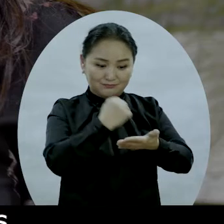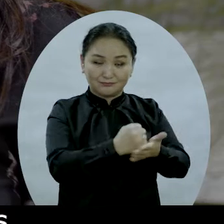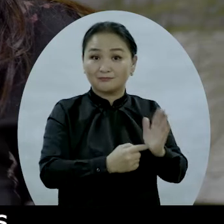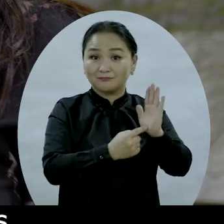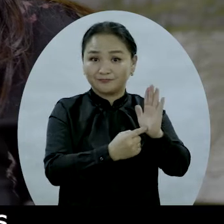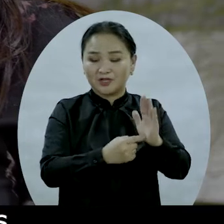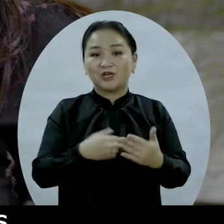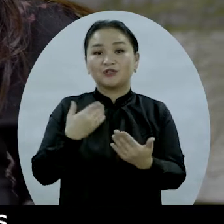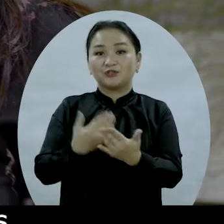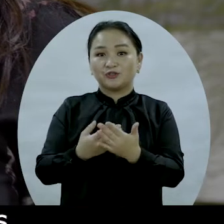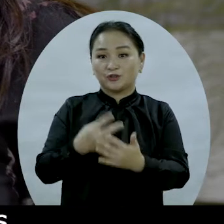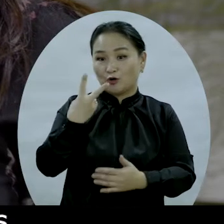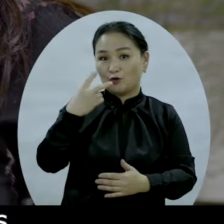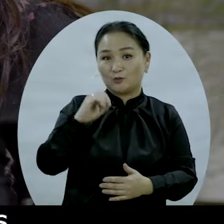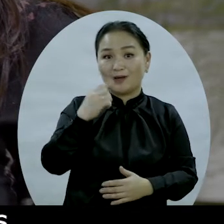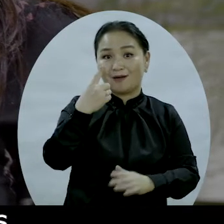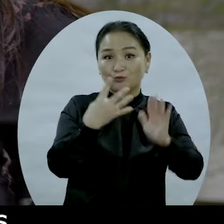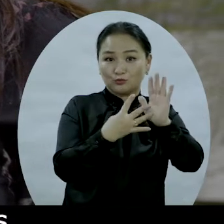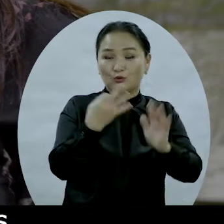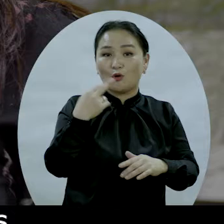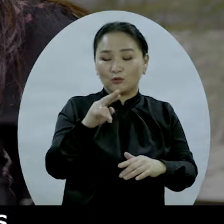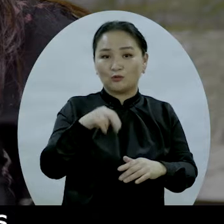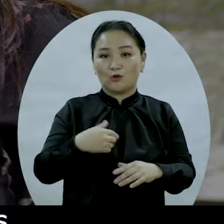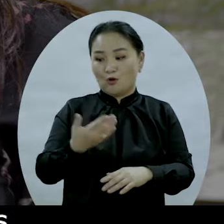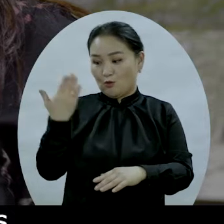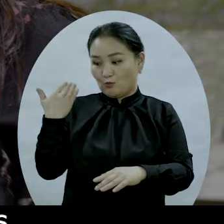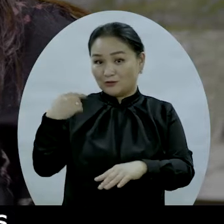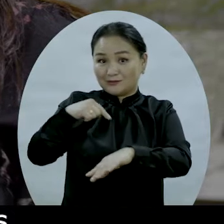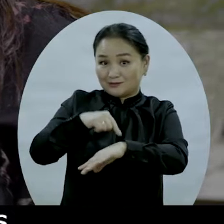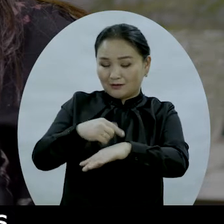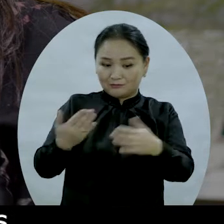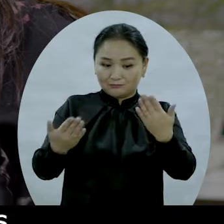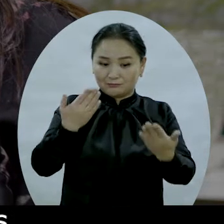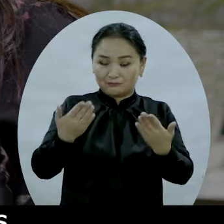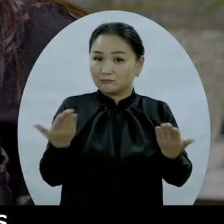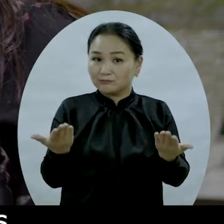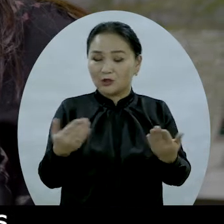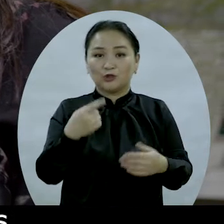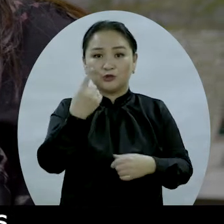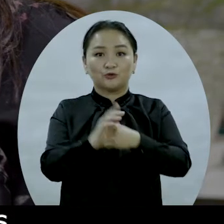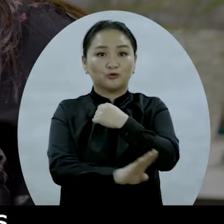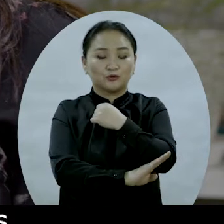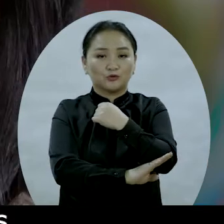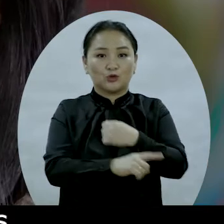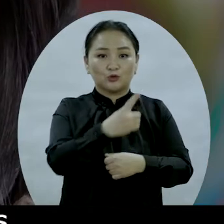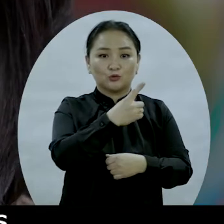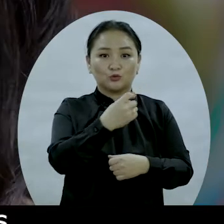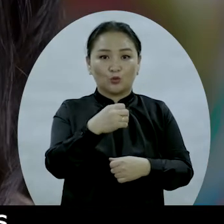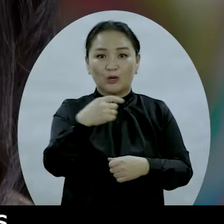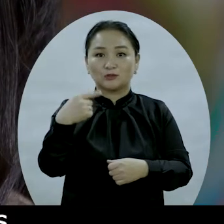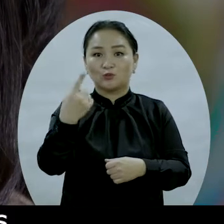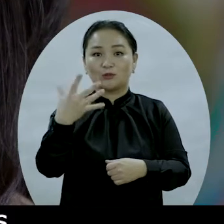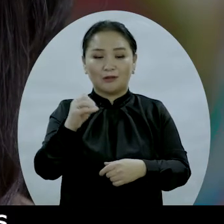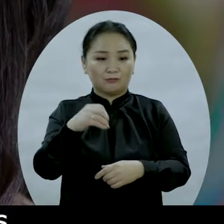баталж байгаа. Жишээлбэл өнгөрсөн 2019 оны одоо өмнөх үеийг харьцуулах юм бол өдөрт дунджаар